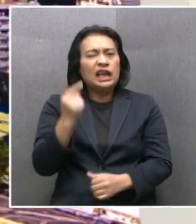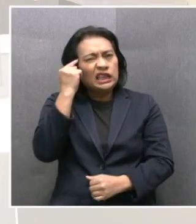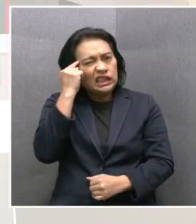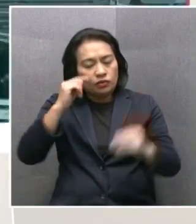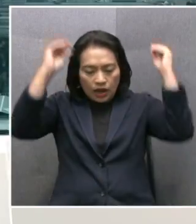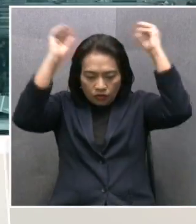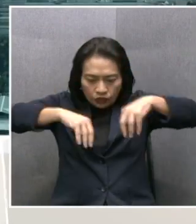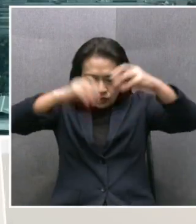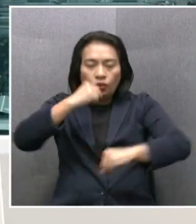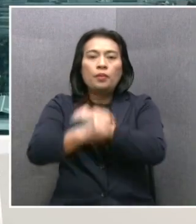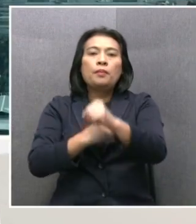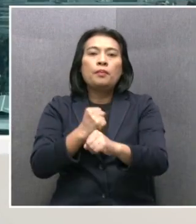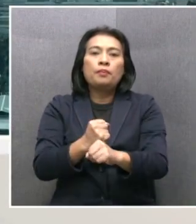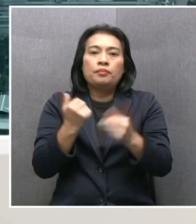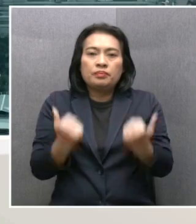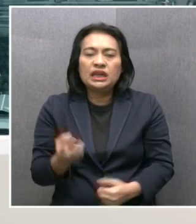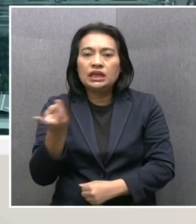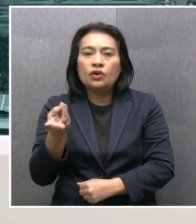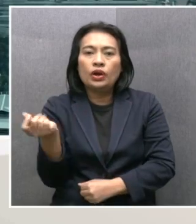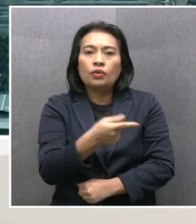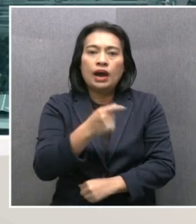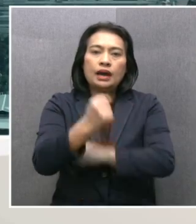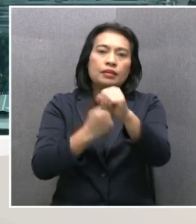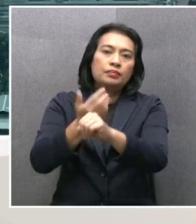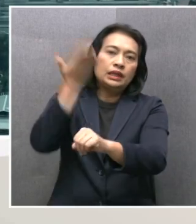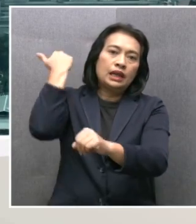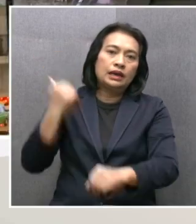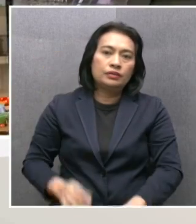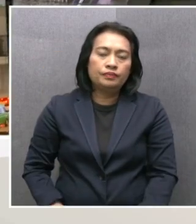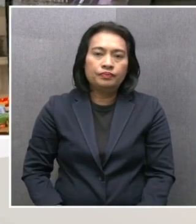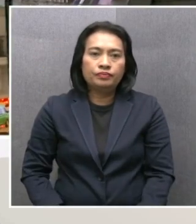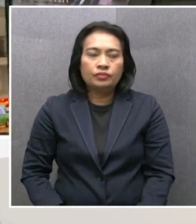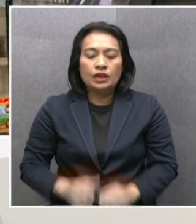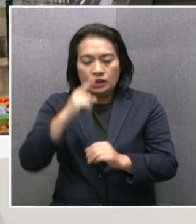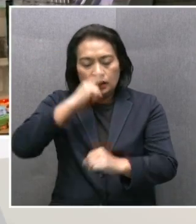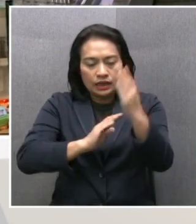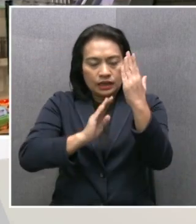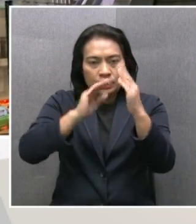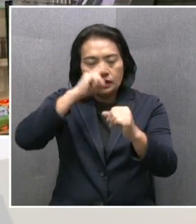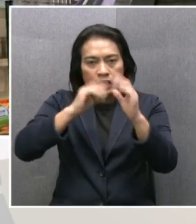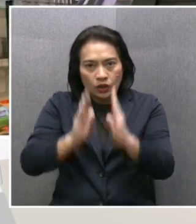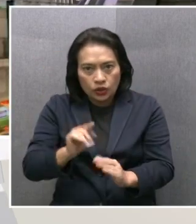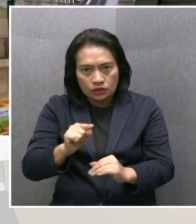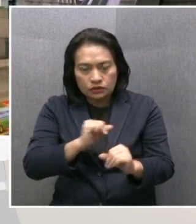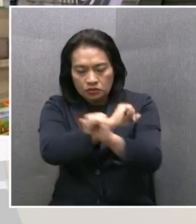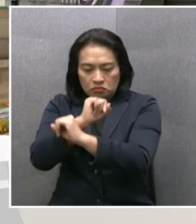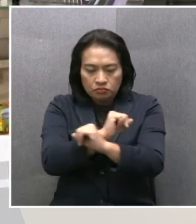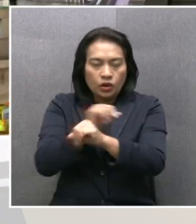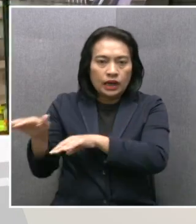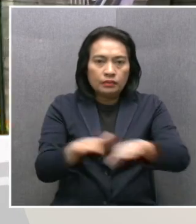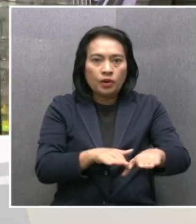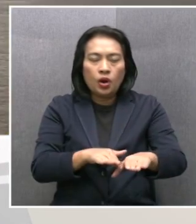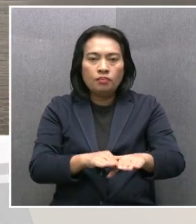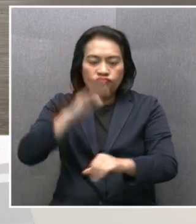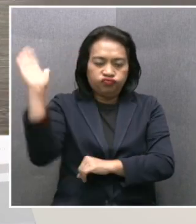ในปีนี้อาจจะน้อยกว่าปีก่อนค่ะแล้วก็พี่น้องคนไทยก็ต้องเตรียมรับมือด้วยนะคะกับพายุ 1-2 ลูกที่จะเข้าไทยตั้